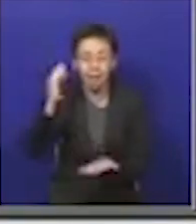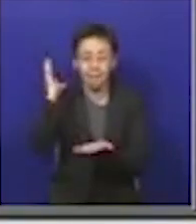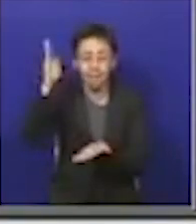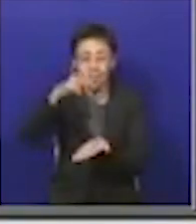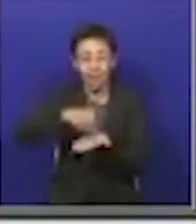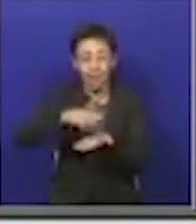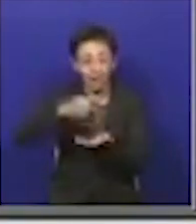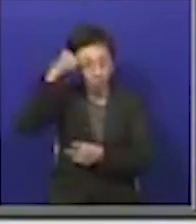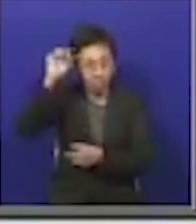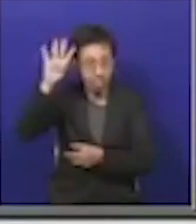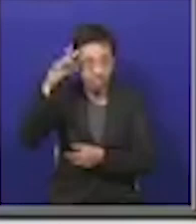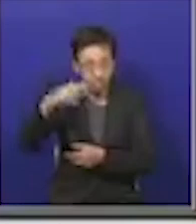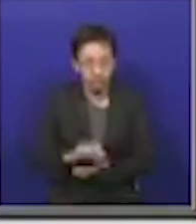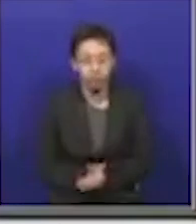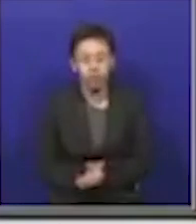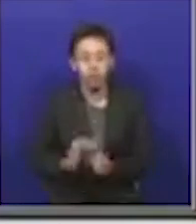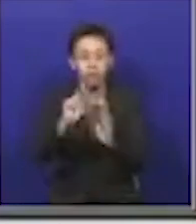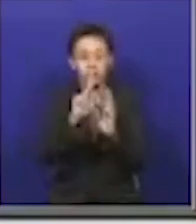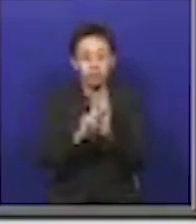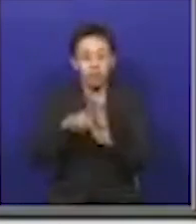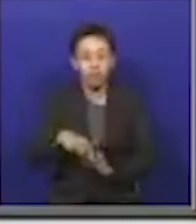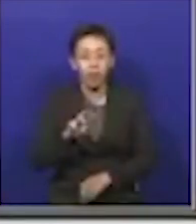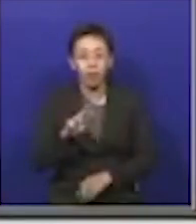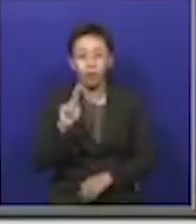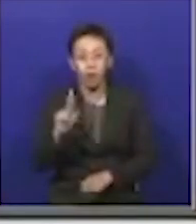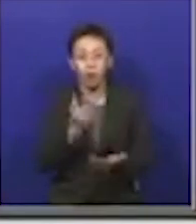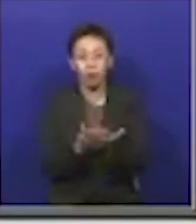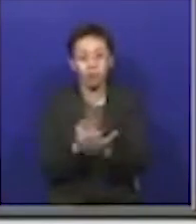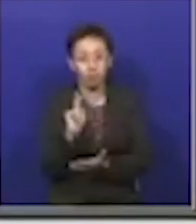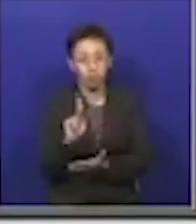ก.เงินกู้เนี่ย1ล้านล้าน